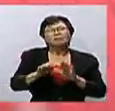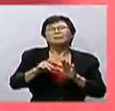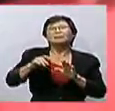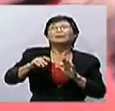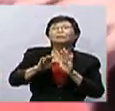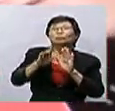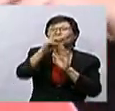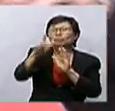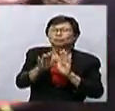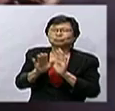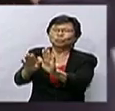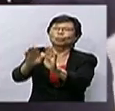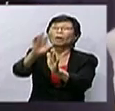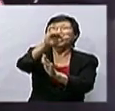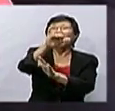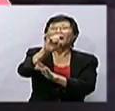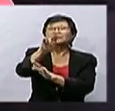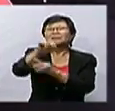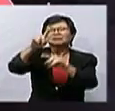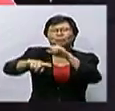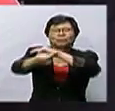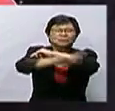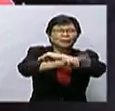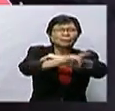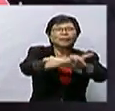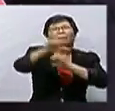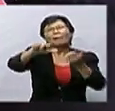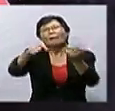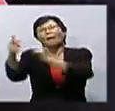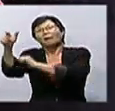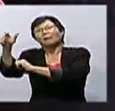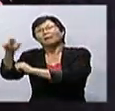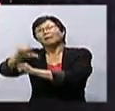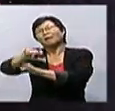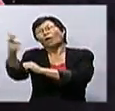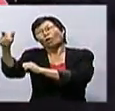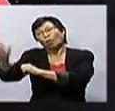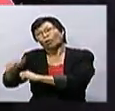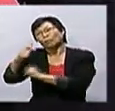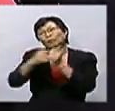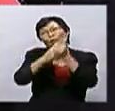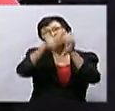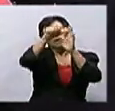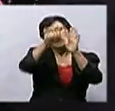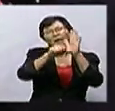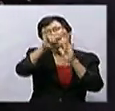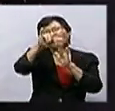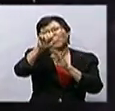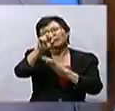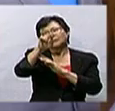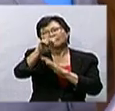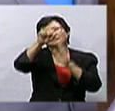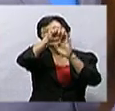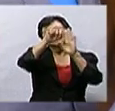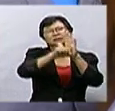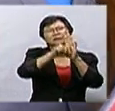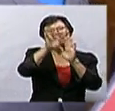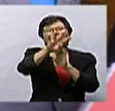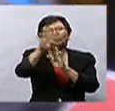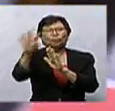defendant iaitu ISN tidak boleh disaman oleh mana-mana pihak berdasarkan peruntukan Akta ISN Seksyen 44.